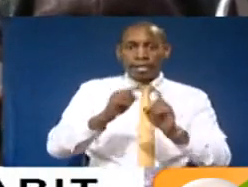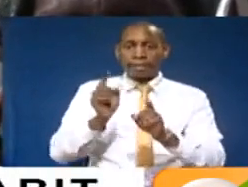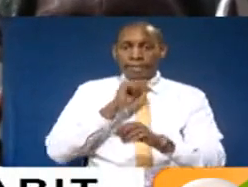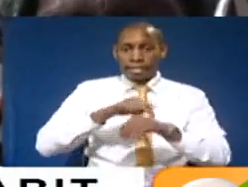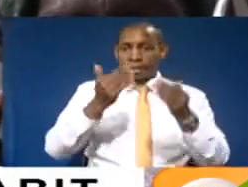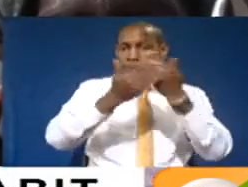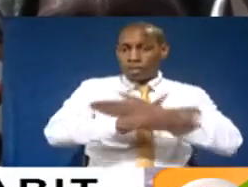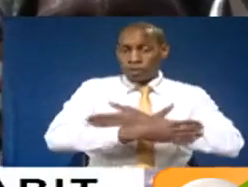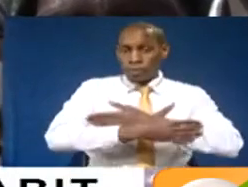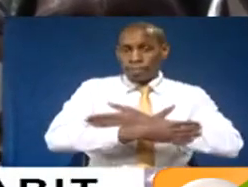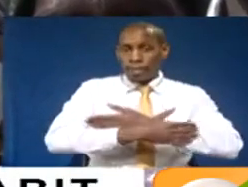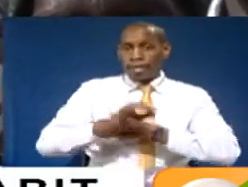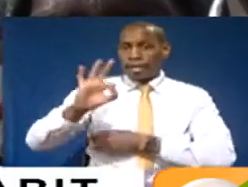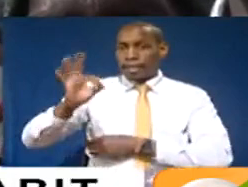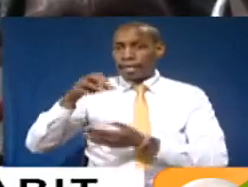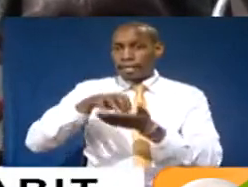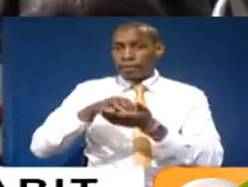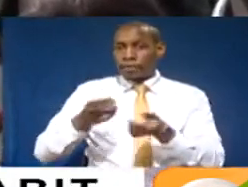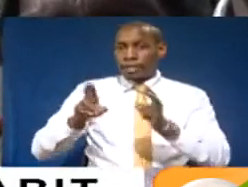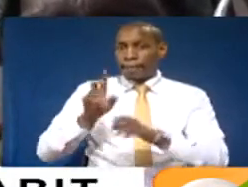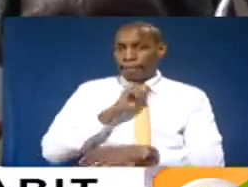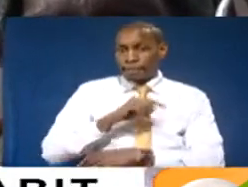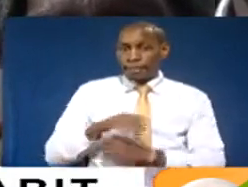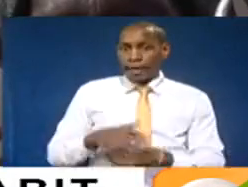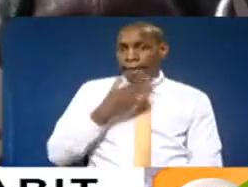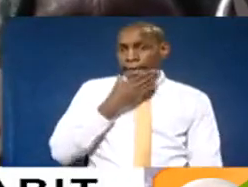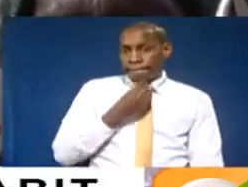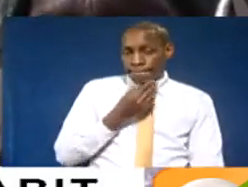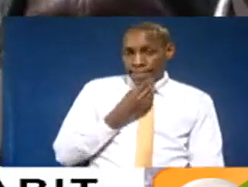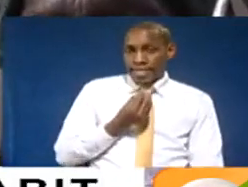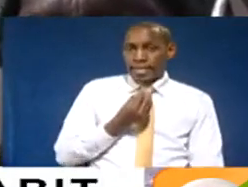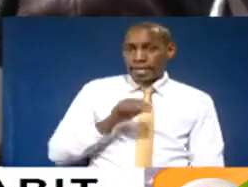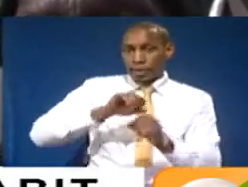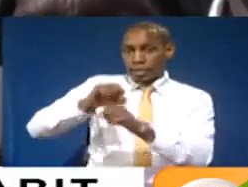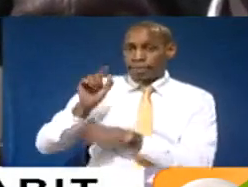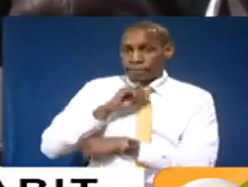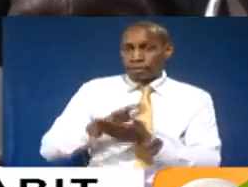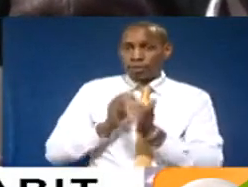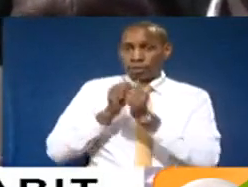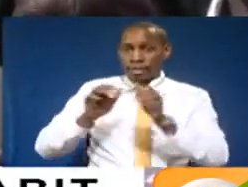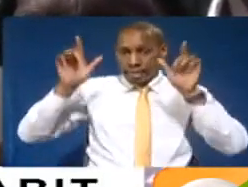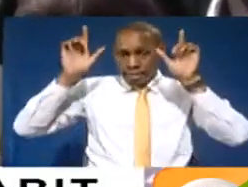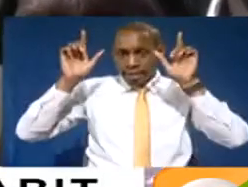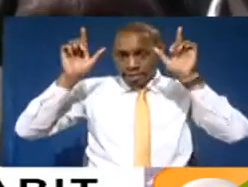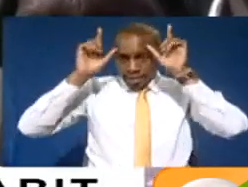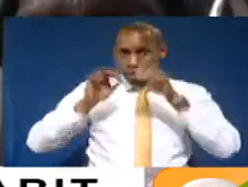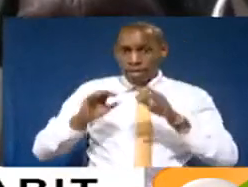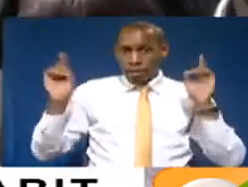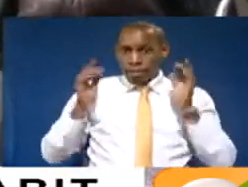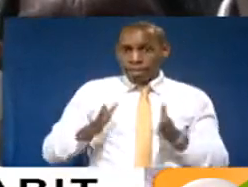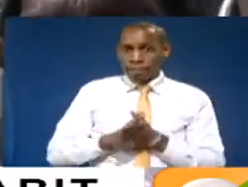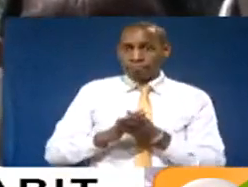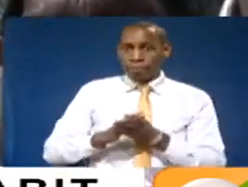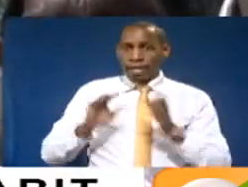usiku. Kisa nyingine katokea, mzee akatekwa nyara na ngombe, alikuwa mchungaji anachunga